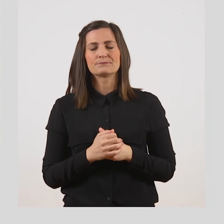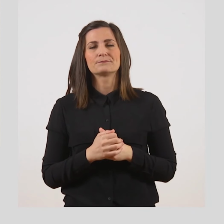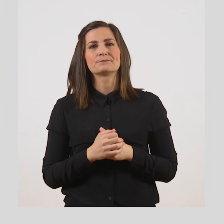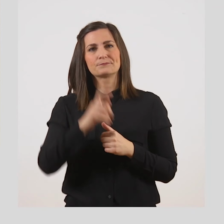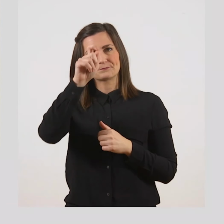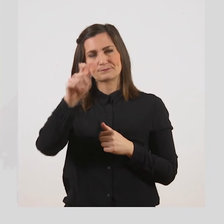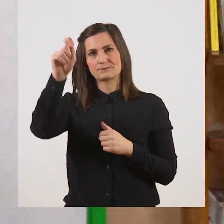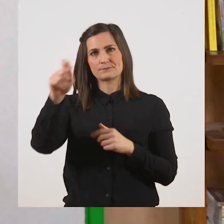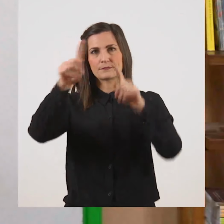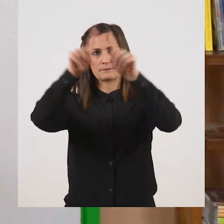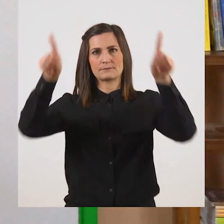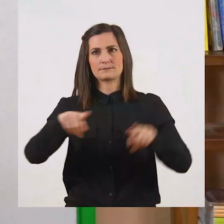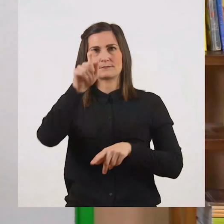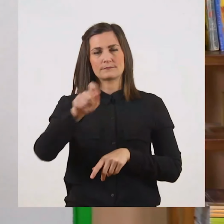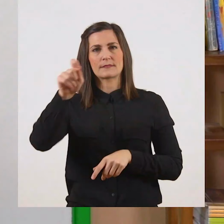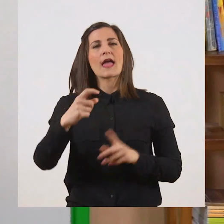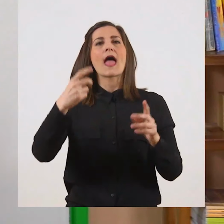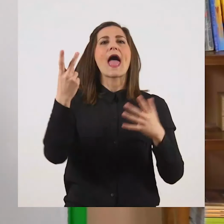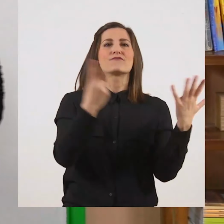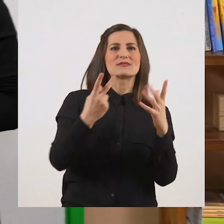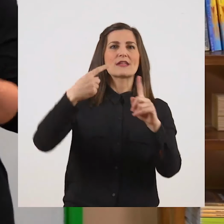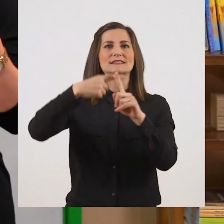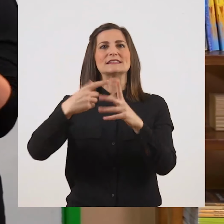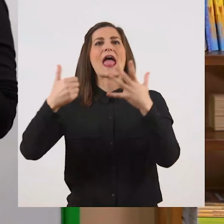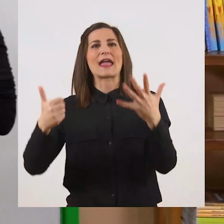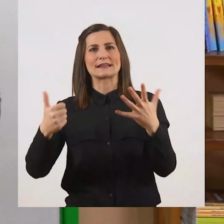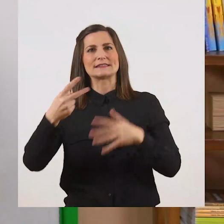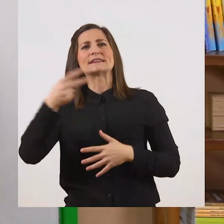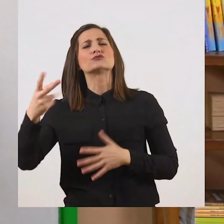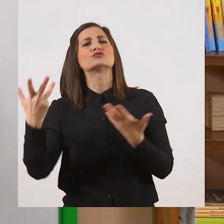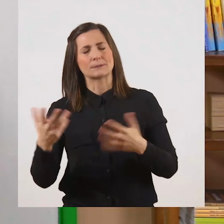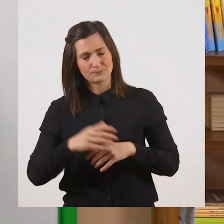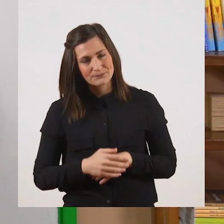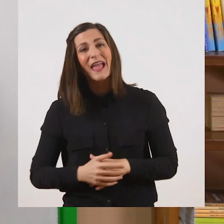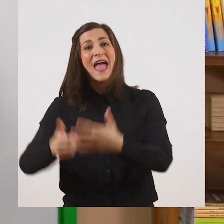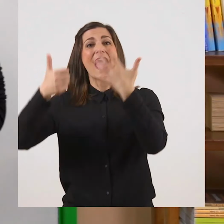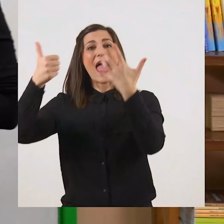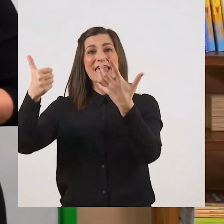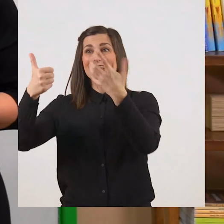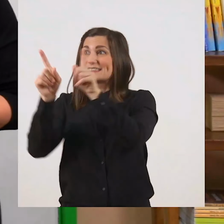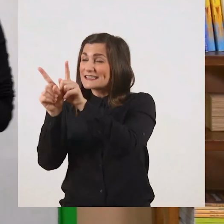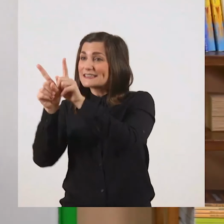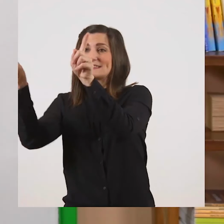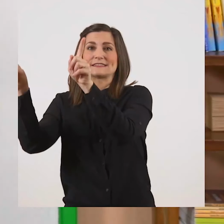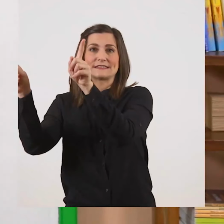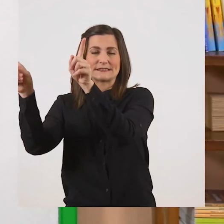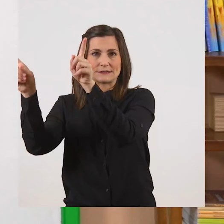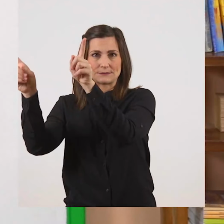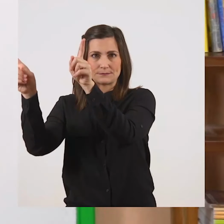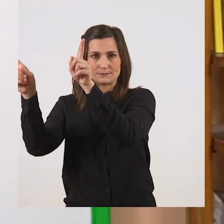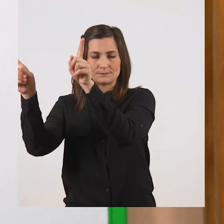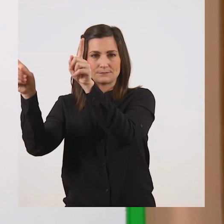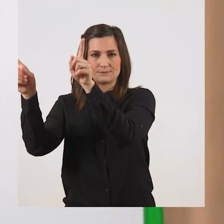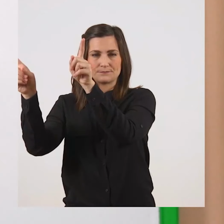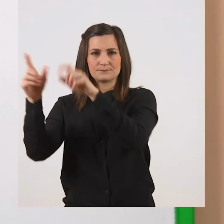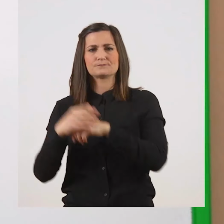77 και 6 ίσον. Πρώτο βήμα, στο 6 βάζω δύο αυτάκια. Και